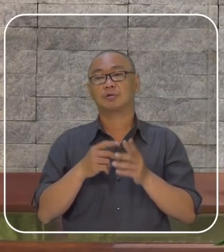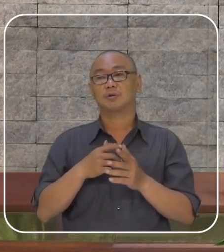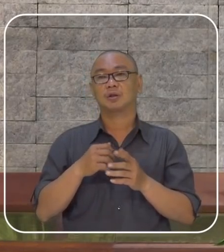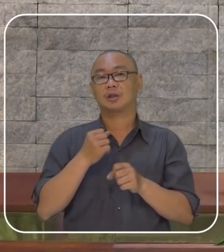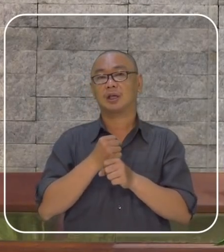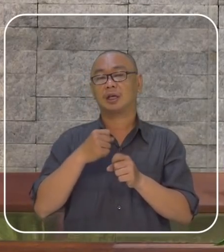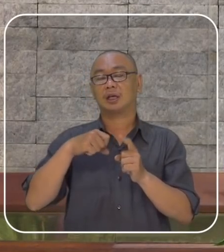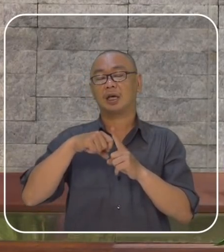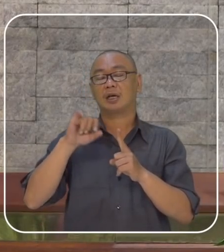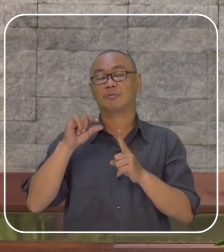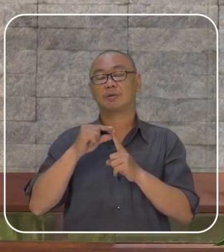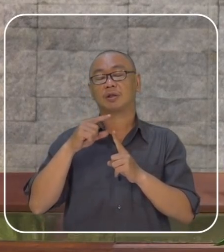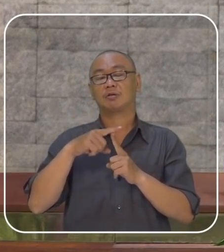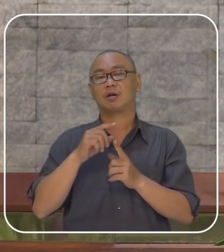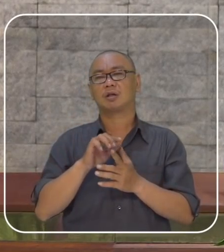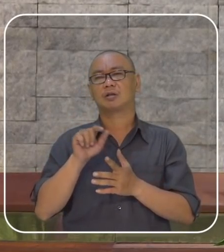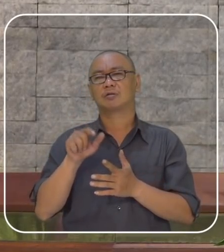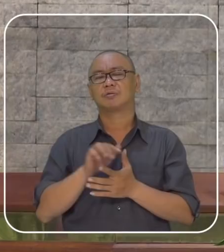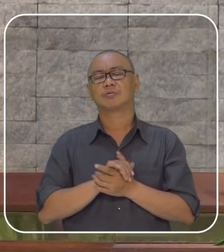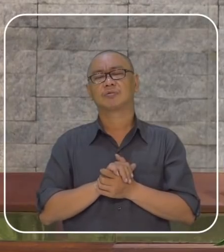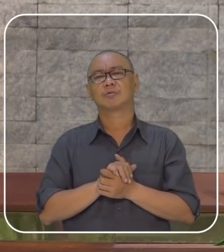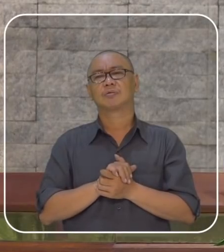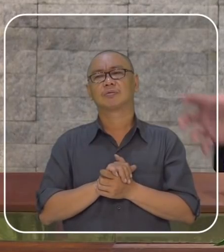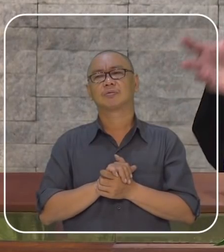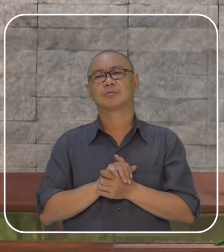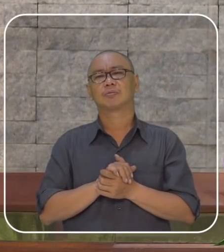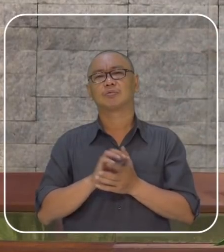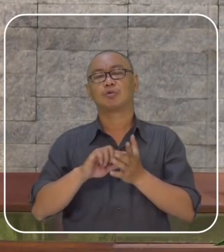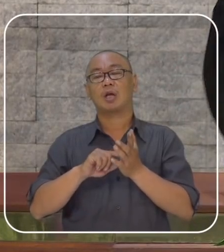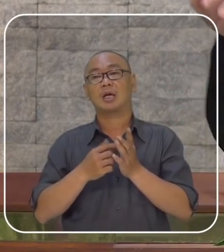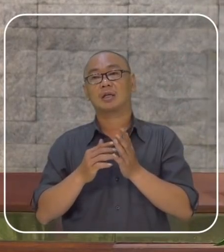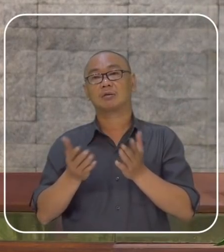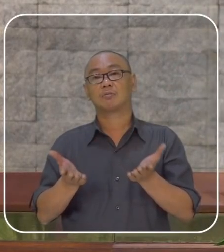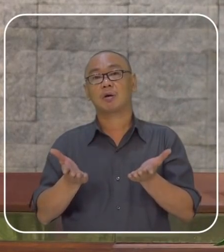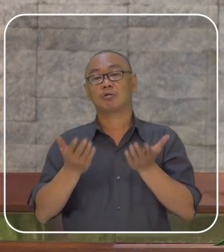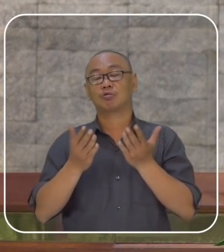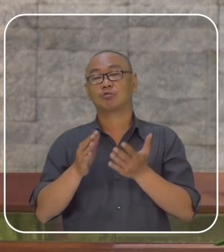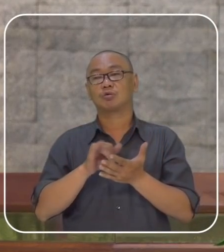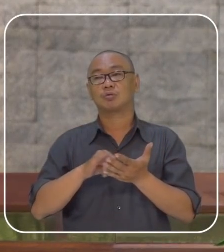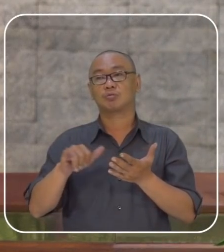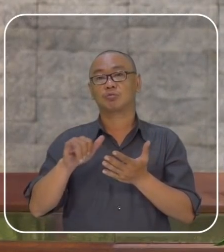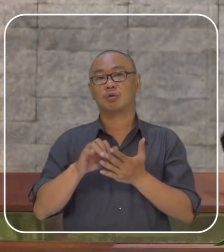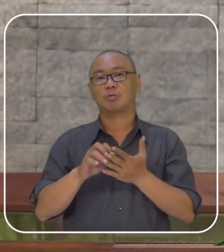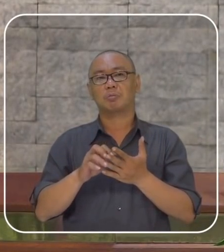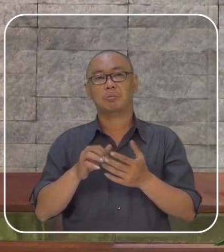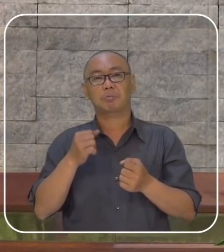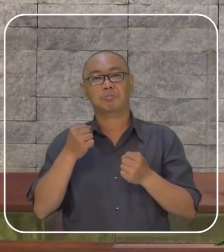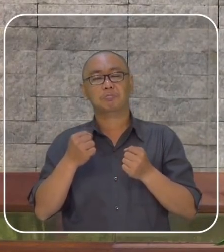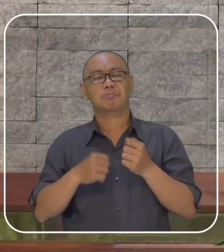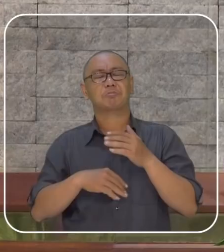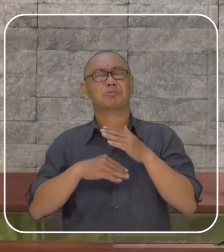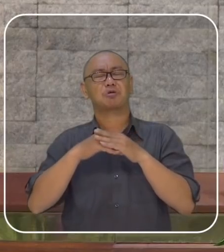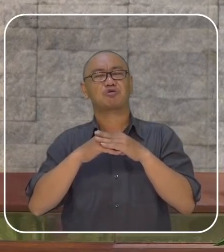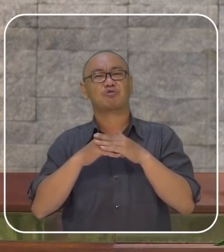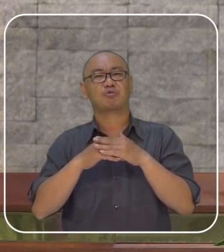Peterongan KTB itu mulai terbangun dan semuanya dengan antusias